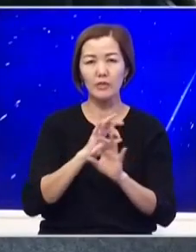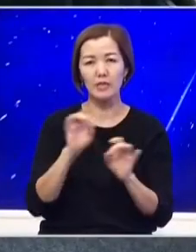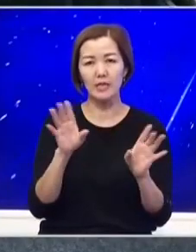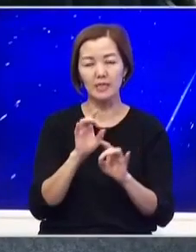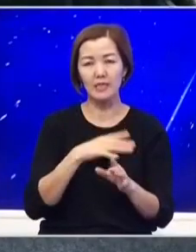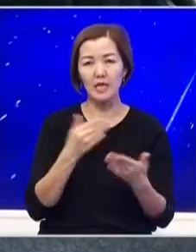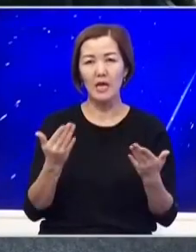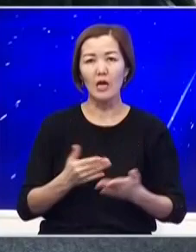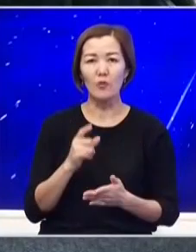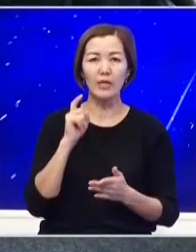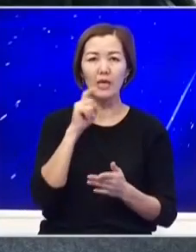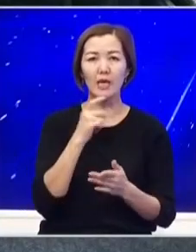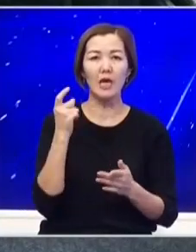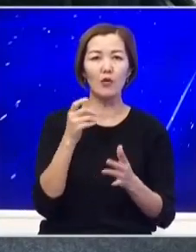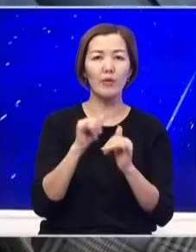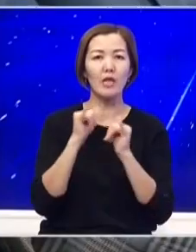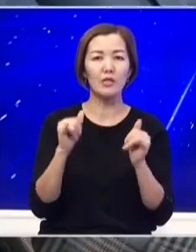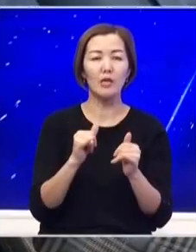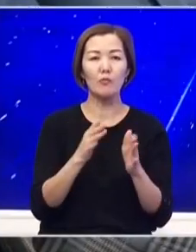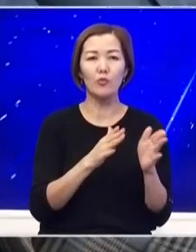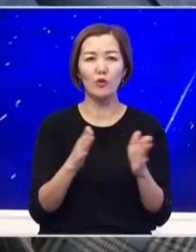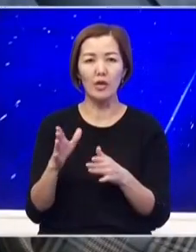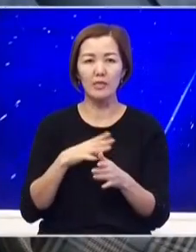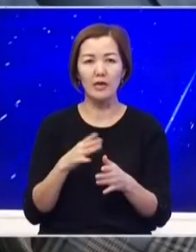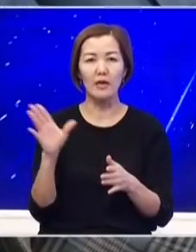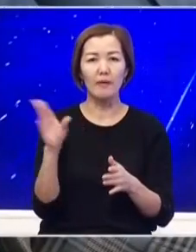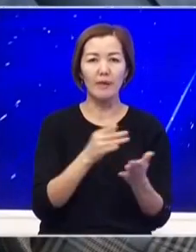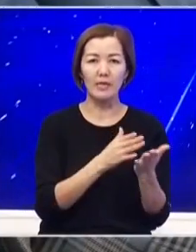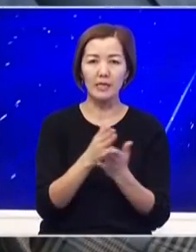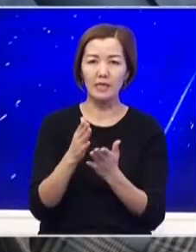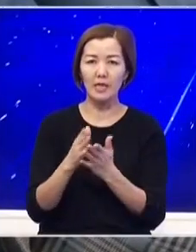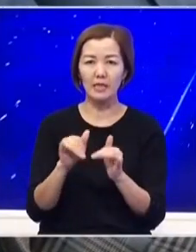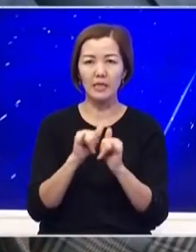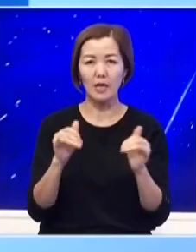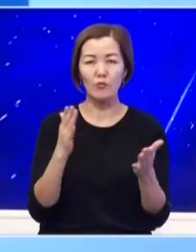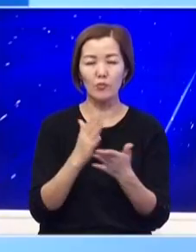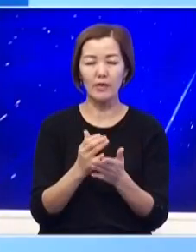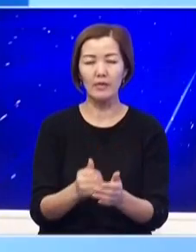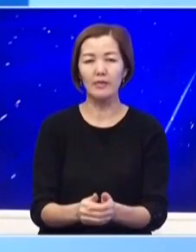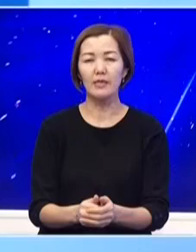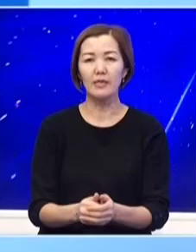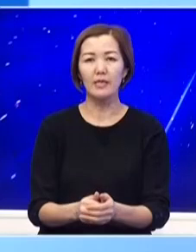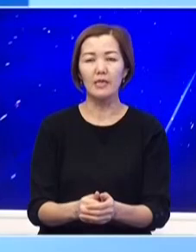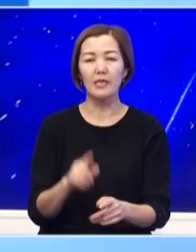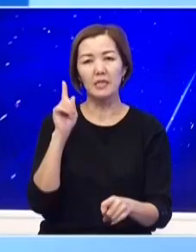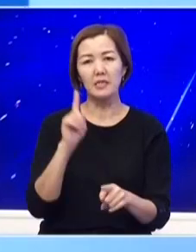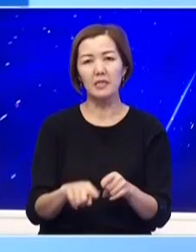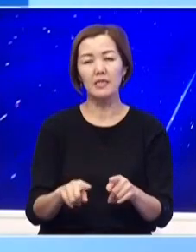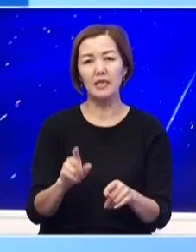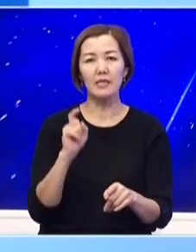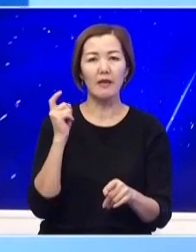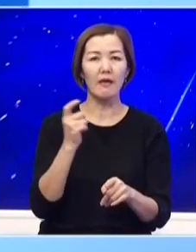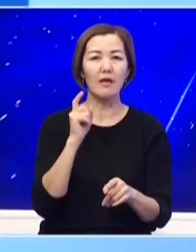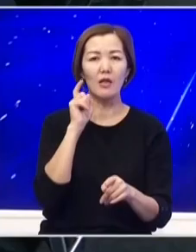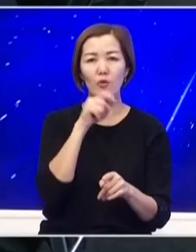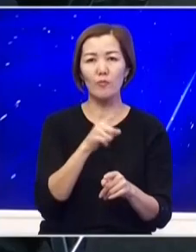өңірдің әлеуметтік-экономикалық даму қарқыны тұрақты. Қай саласында да оң үрдіс байқалады. Қысқа мерзімді экономикалық